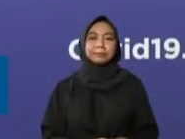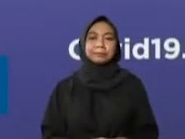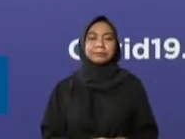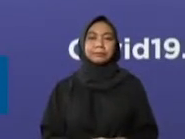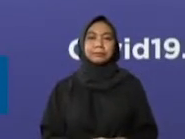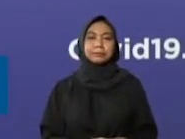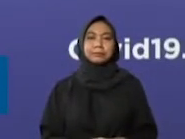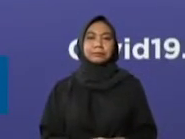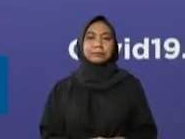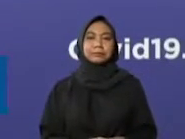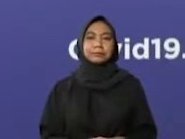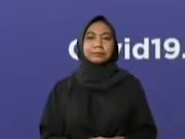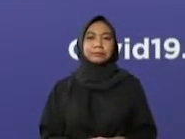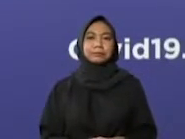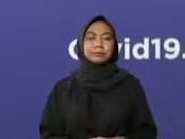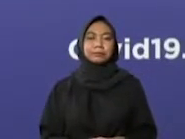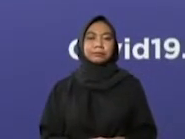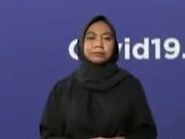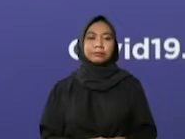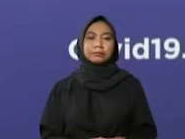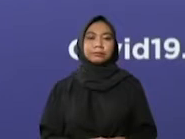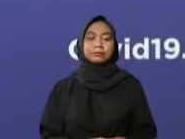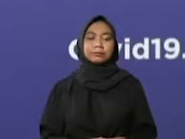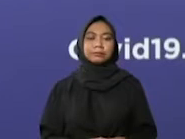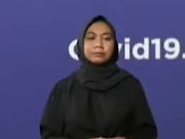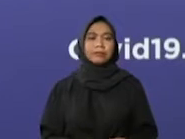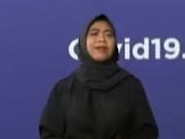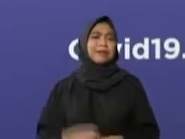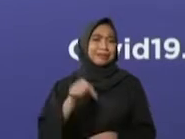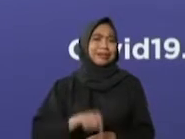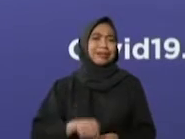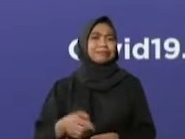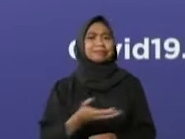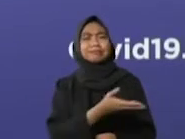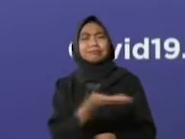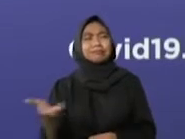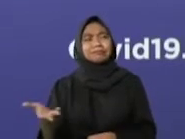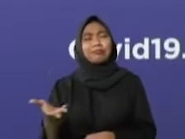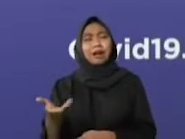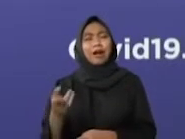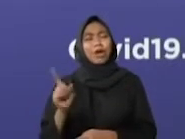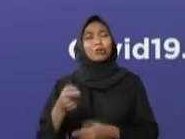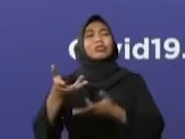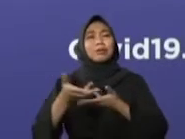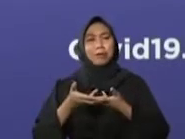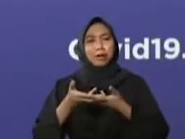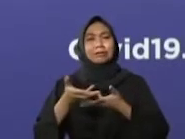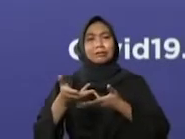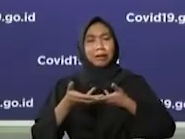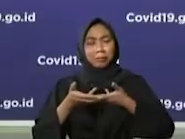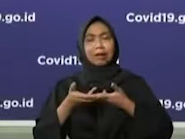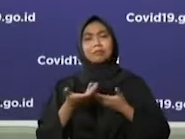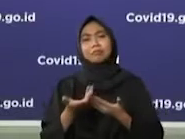saat ini kita harus mulai memaklumi bahwa vaksin yang kita harapkan Dan